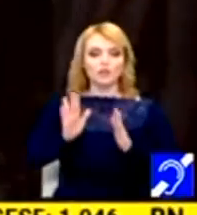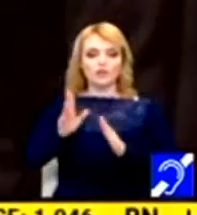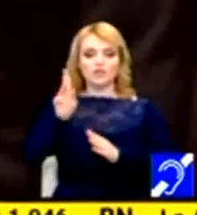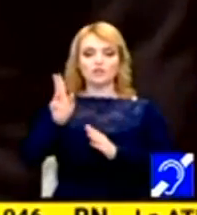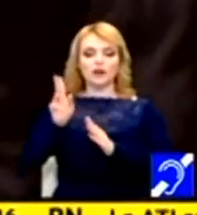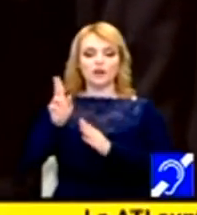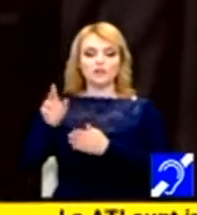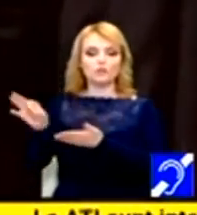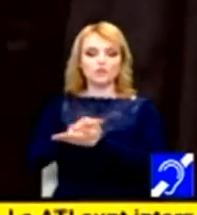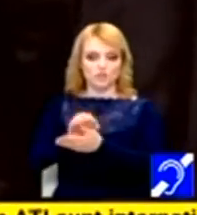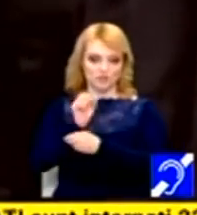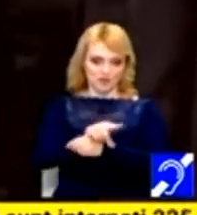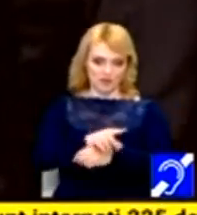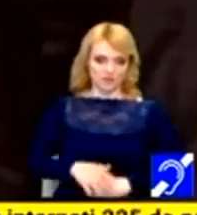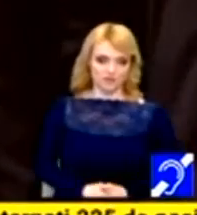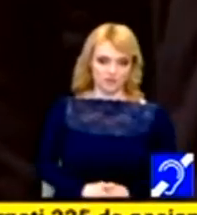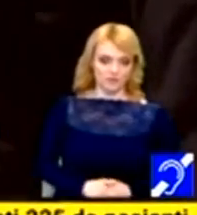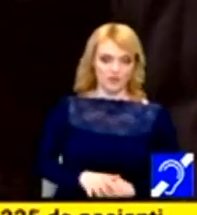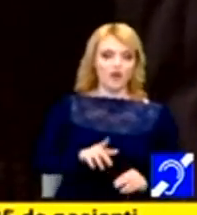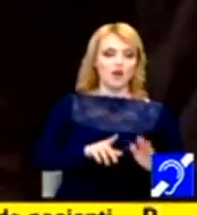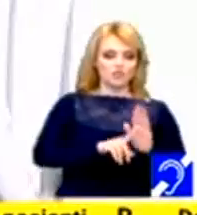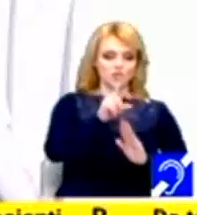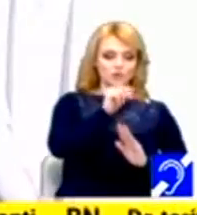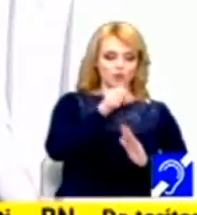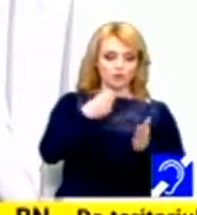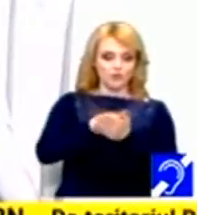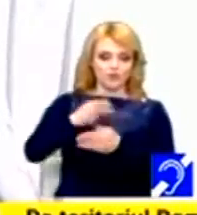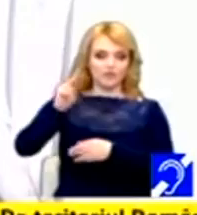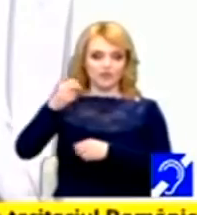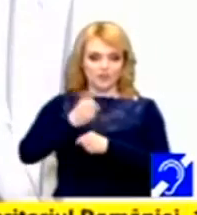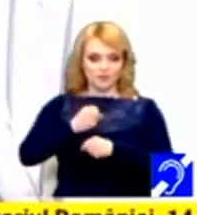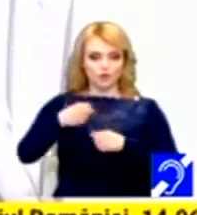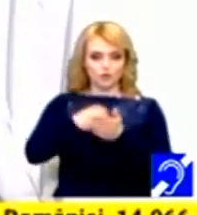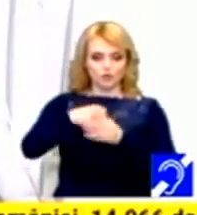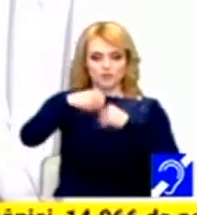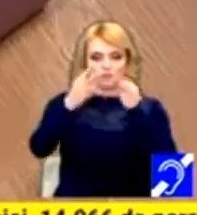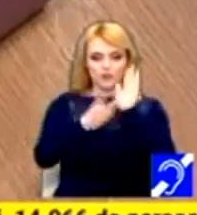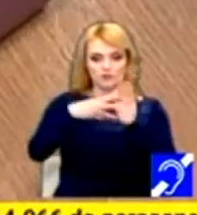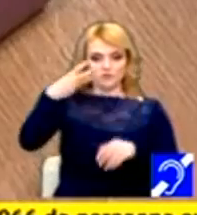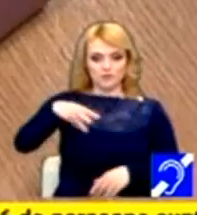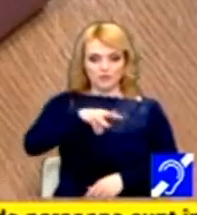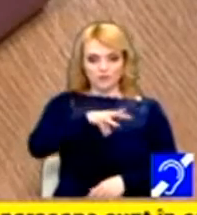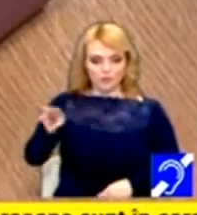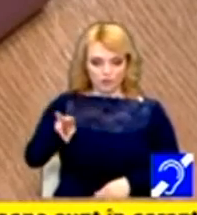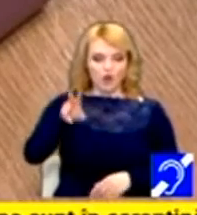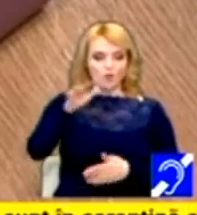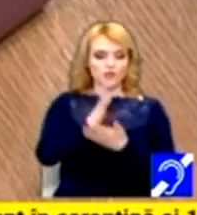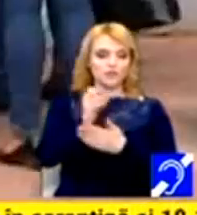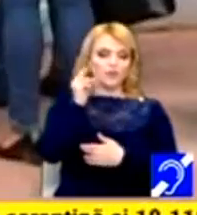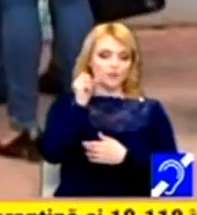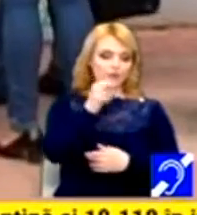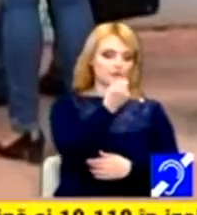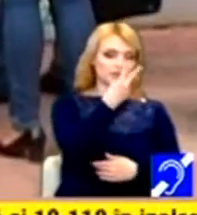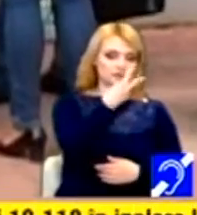de la 8:30 la 12:30 și de la 13:30 la 17:30. Este absolut necesară